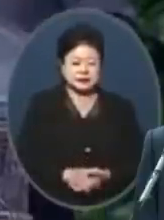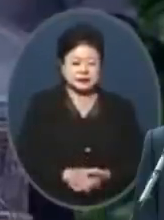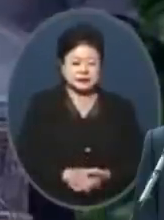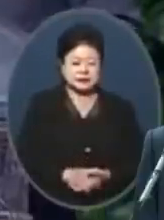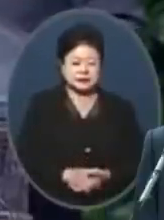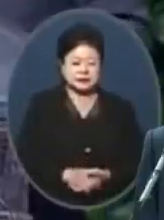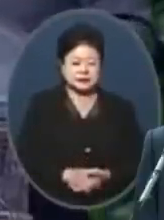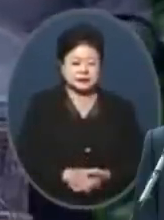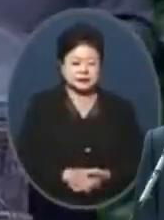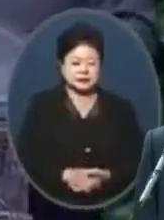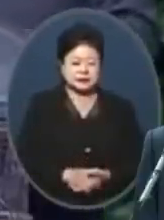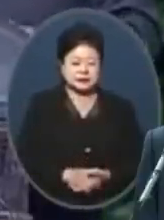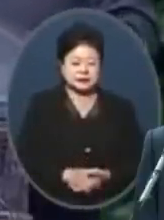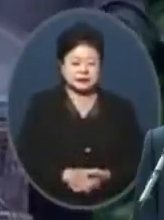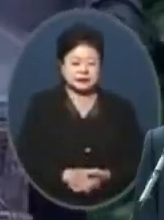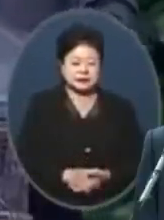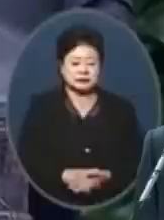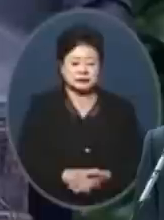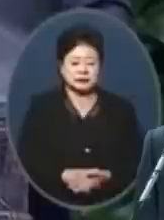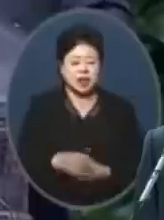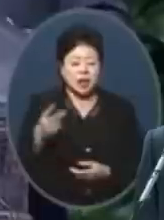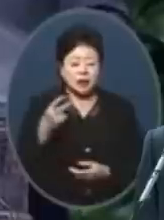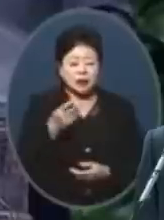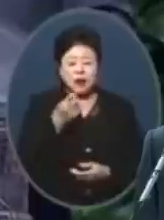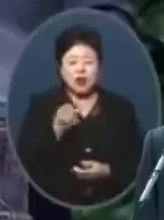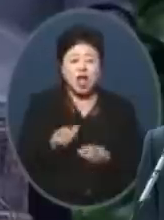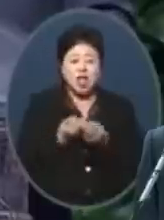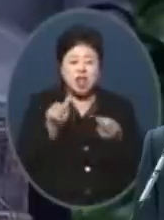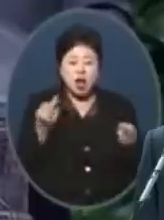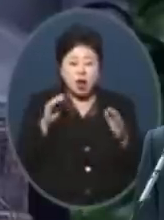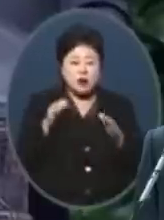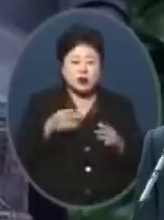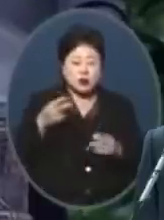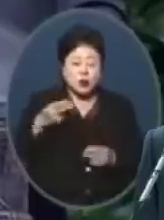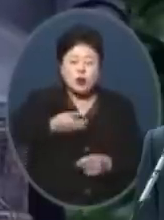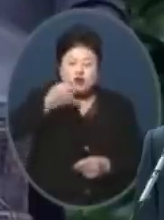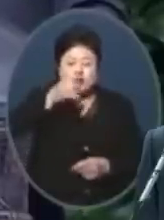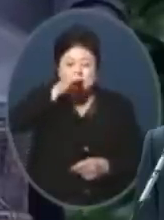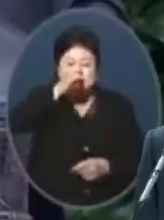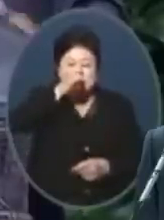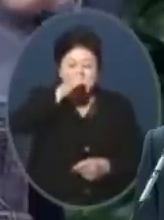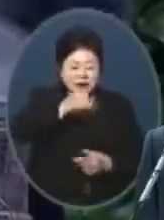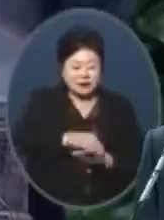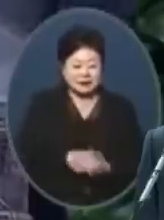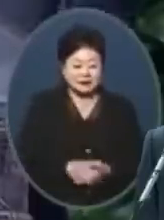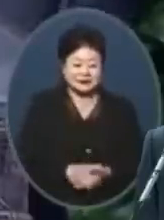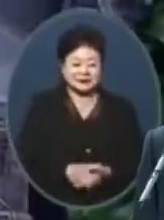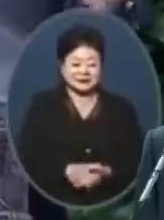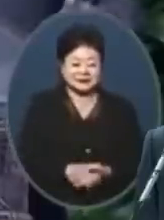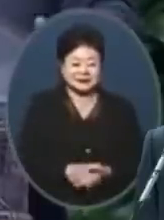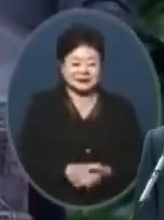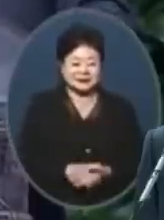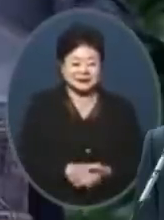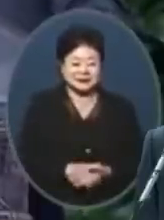boy." 그런데 그다음 또 형들 오늘도 또 꿈을 꾸었다. So the next day he had another dream.